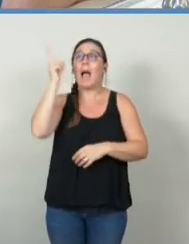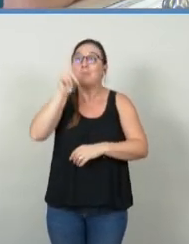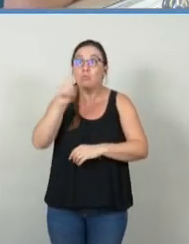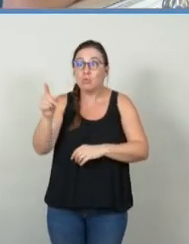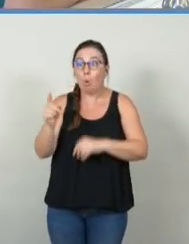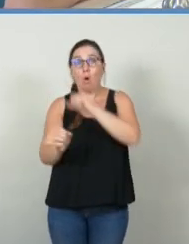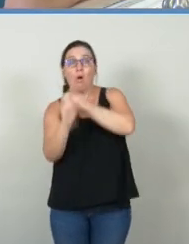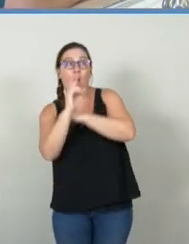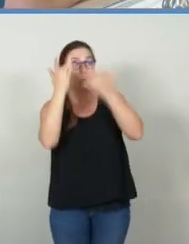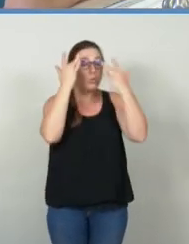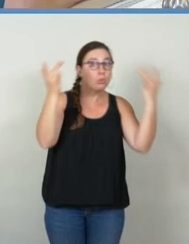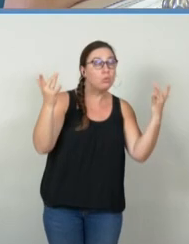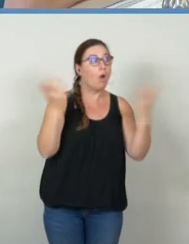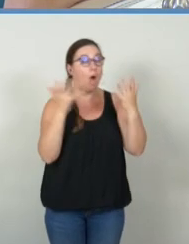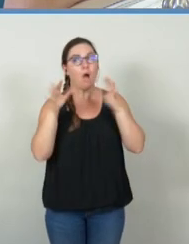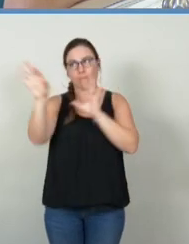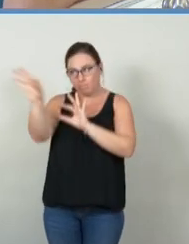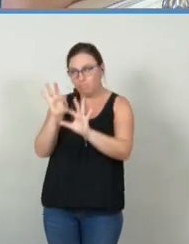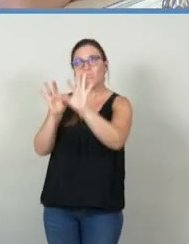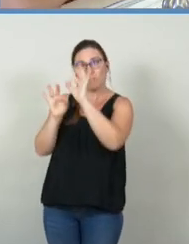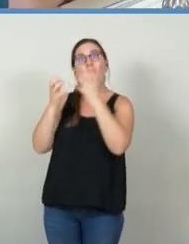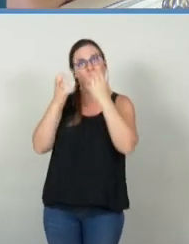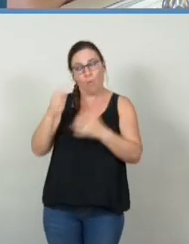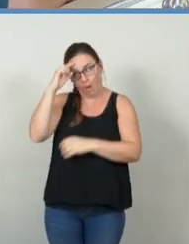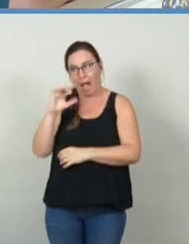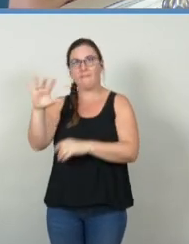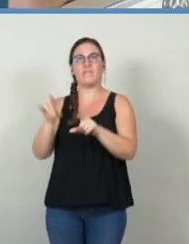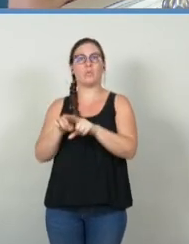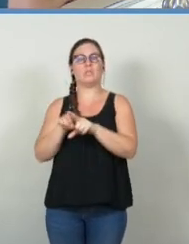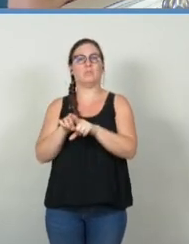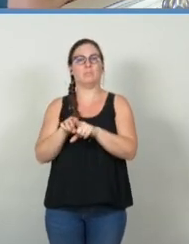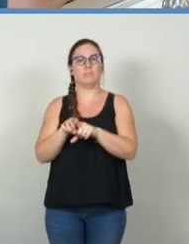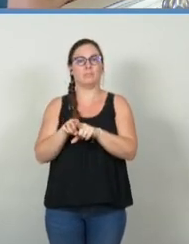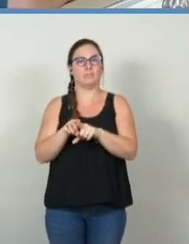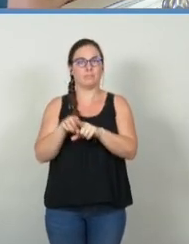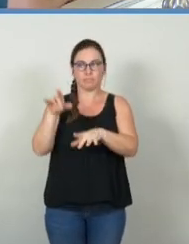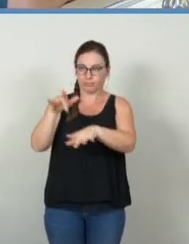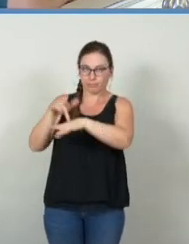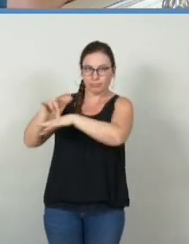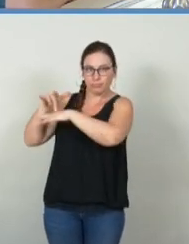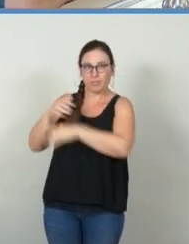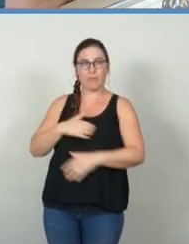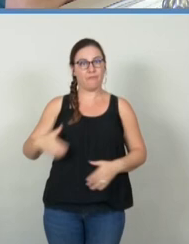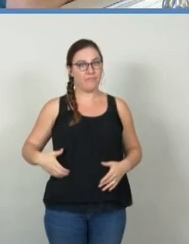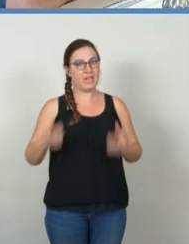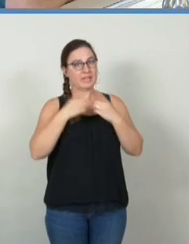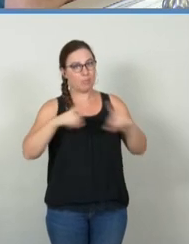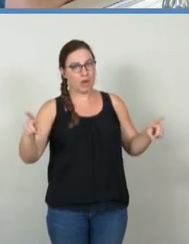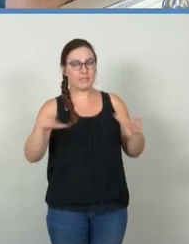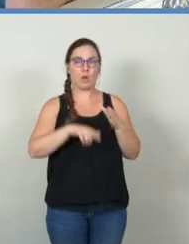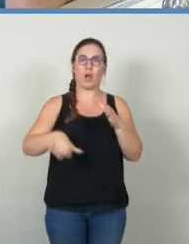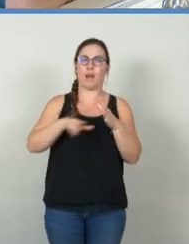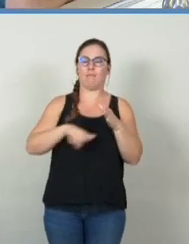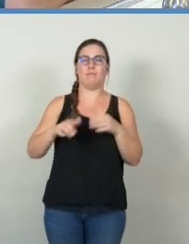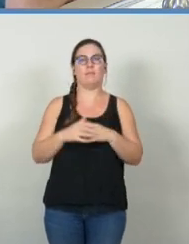nous veillerons à consulter les habitants et habitants qui ont déjà eu des contacts avec la ville en matière de démocratie locale donc des personnes